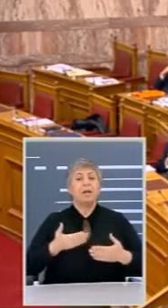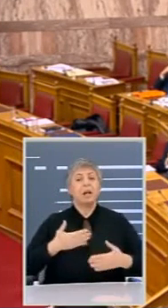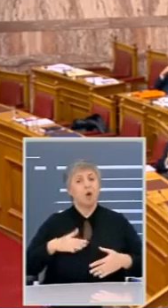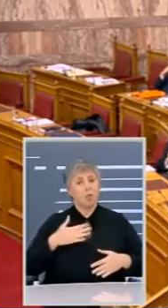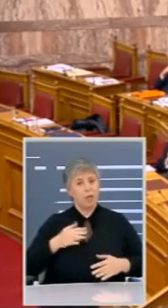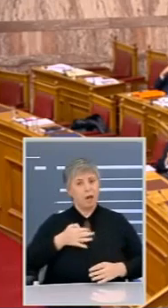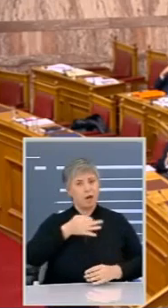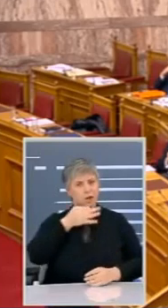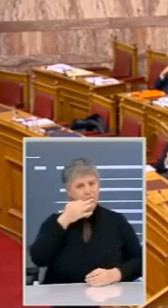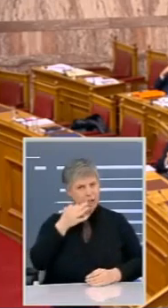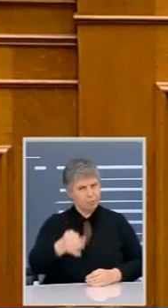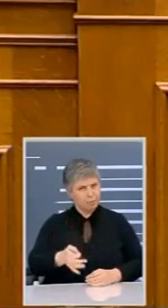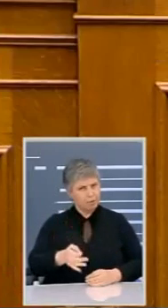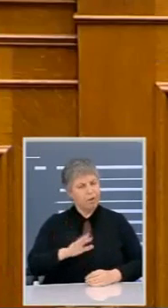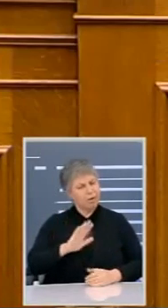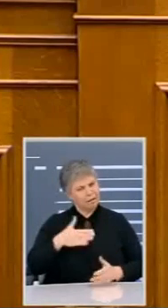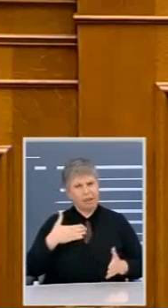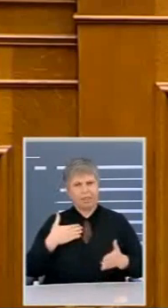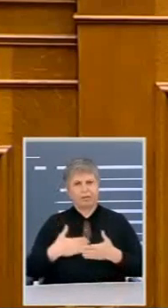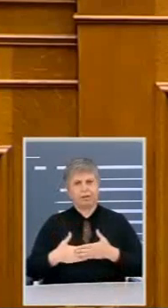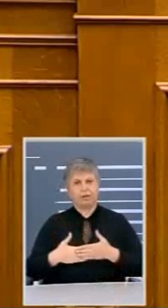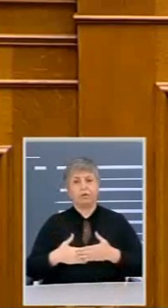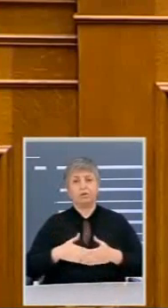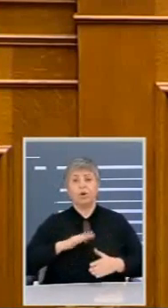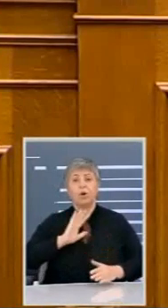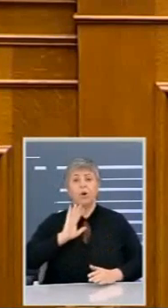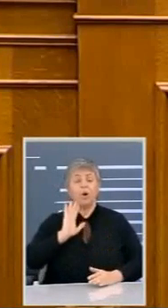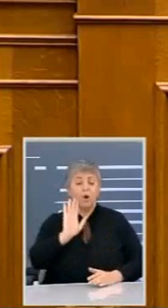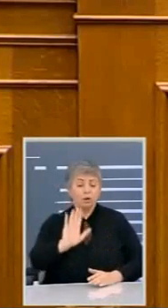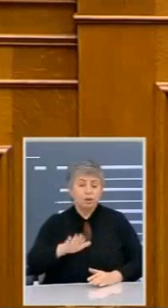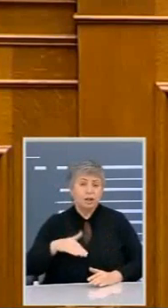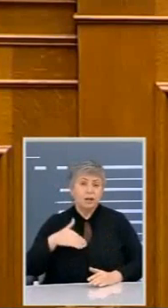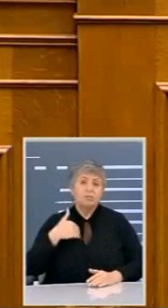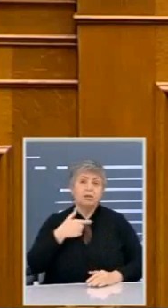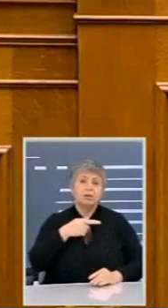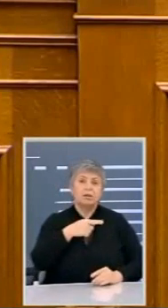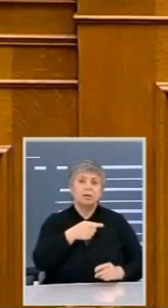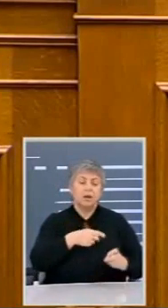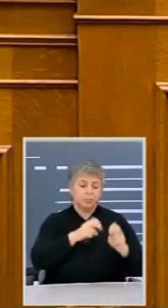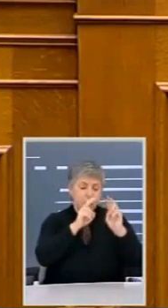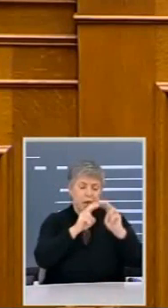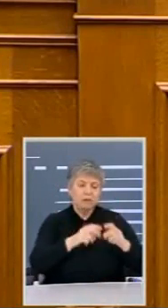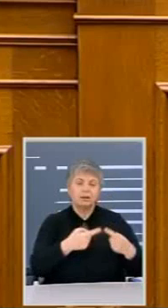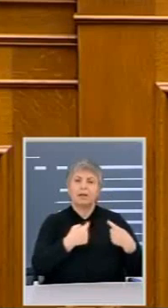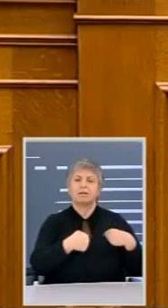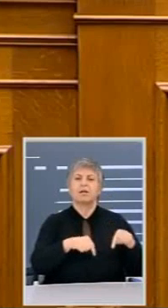το εξής και κλείνω, κύριε Πρόεδρε. Όλα όσα διαπίστωσε η Εξεταστική Επιτροπή ήταν πράγματι